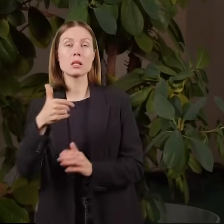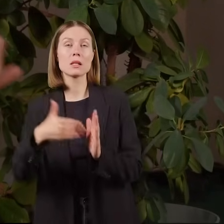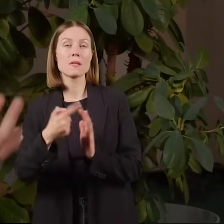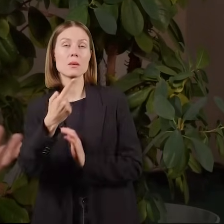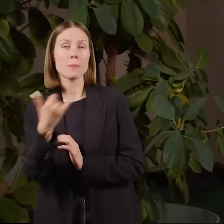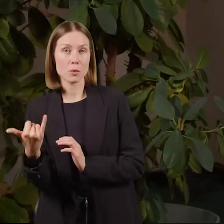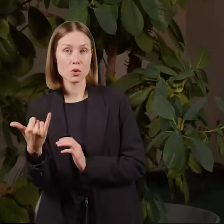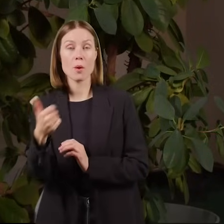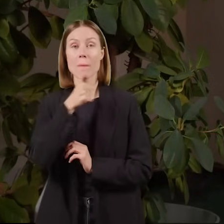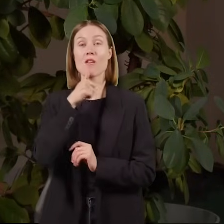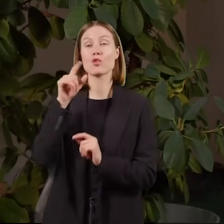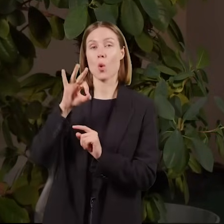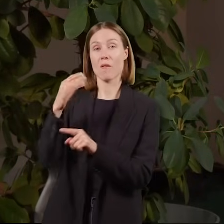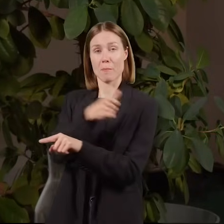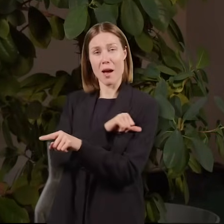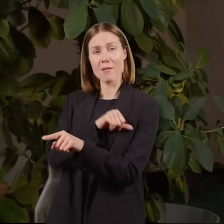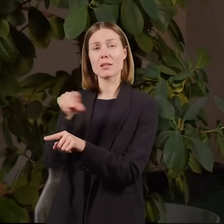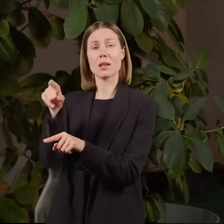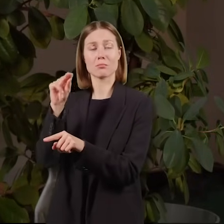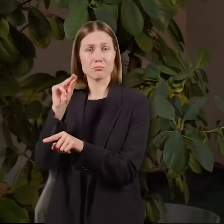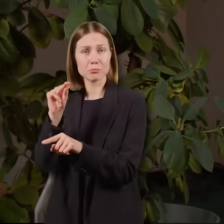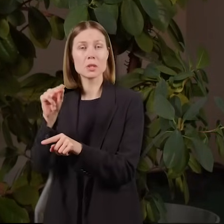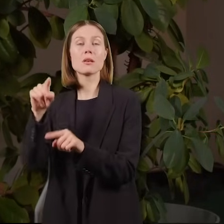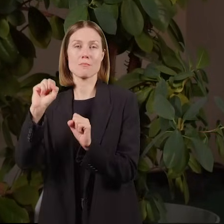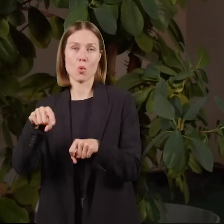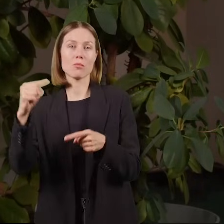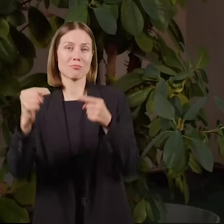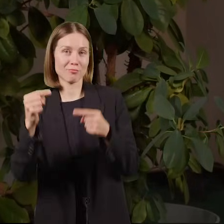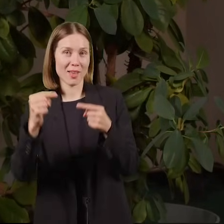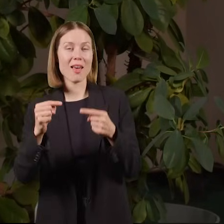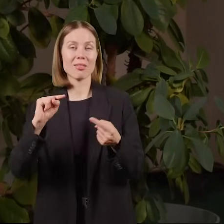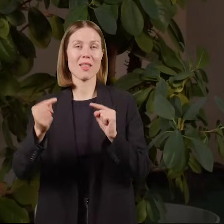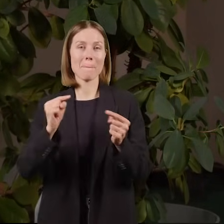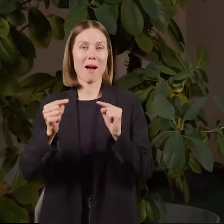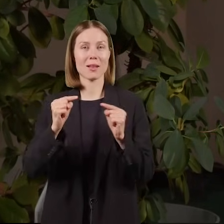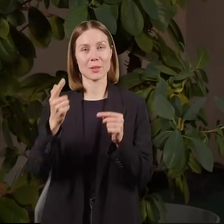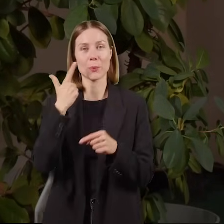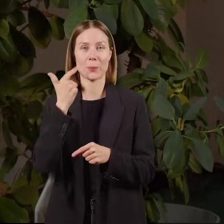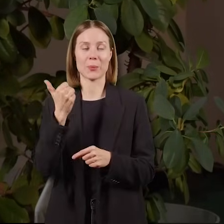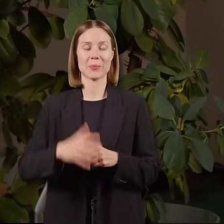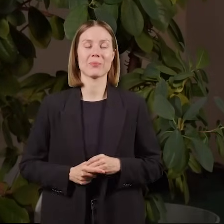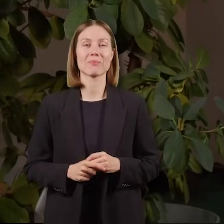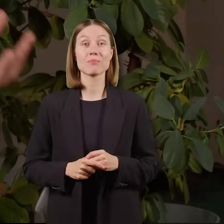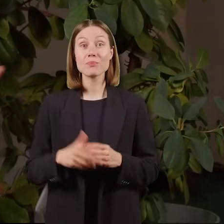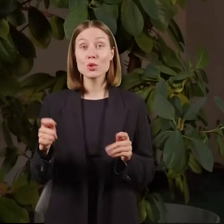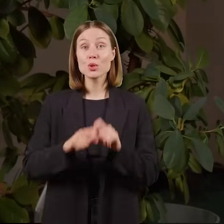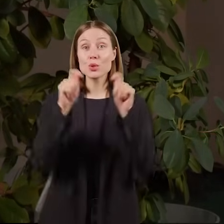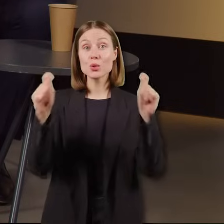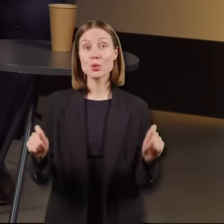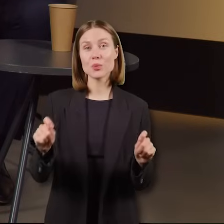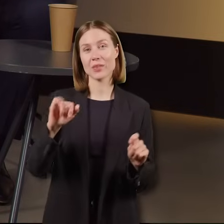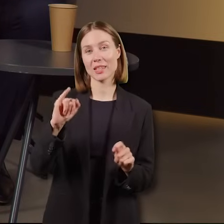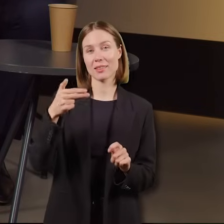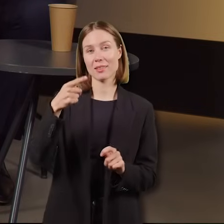minima, drąsiai galit reaguoti, pasiginčit, debatuose ginčas turi savo žavesio. Tai gal pradėkim nuo